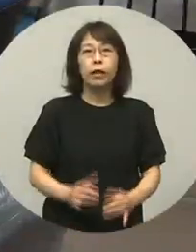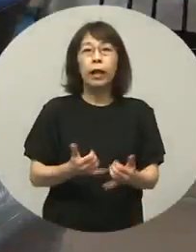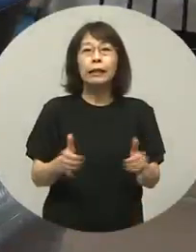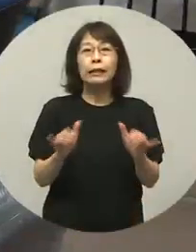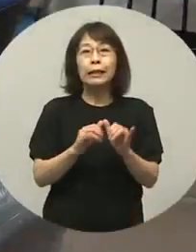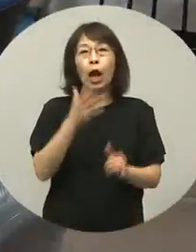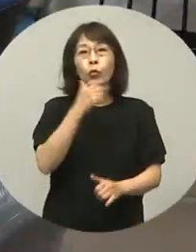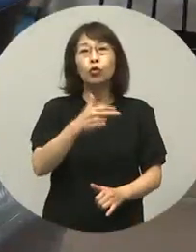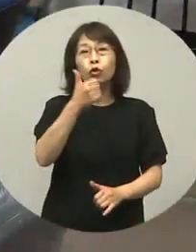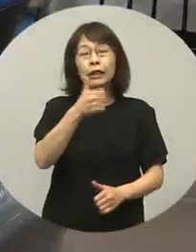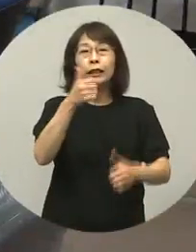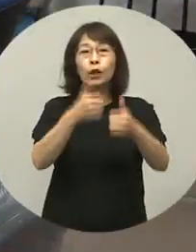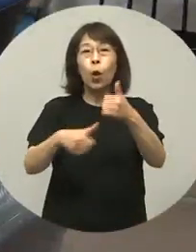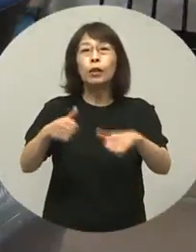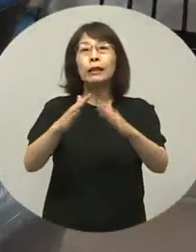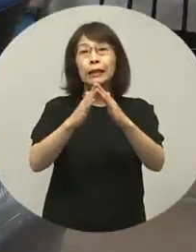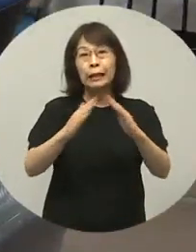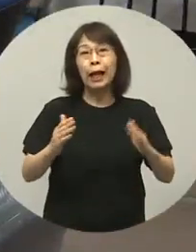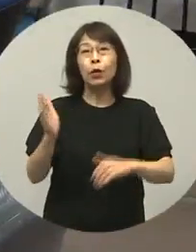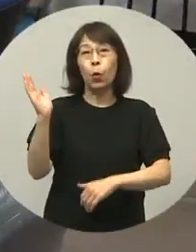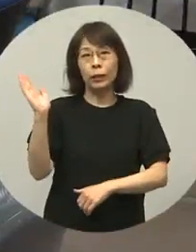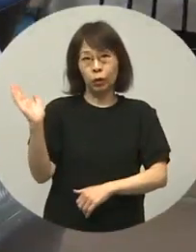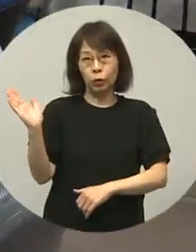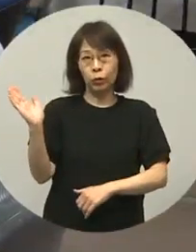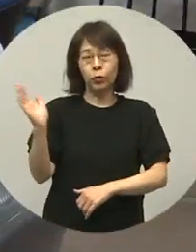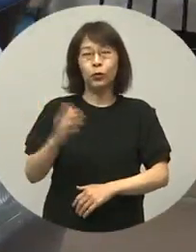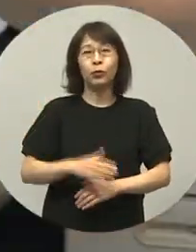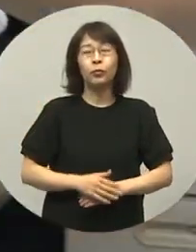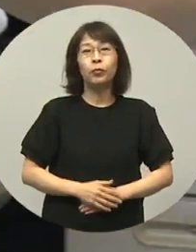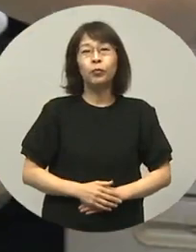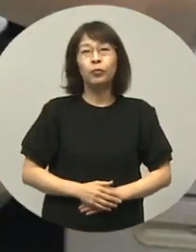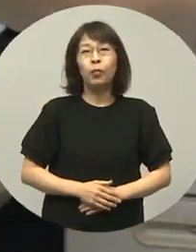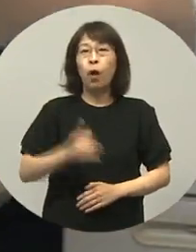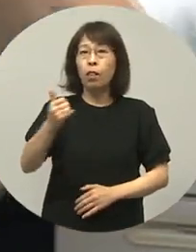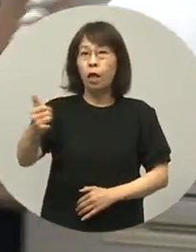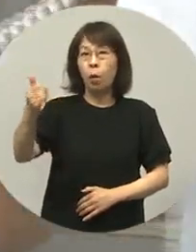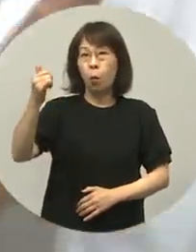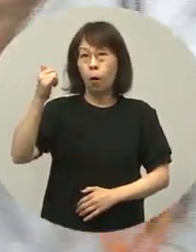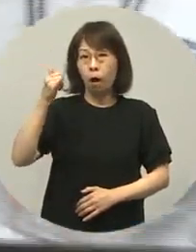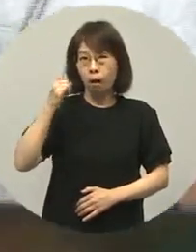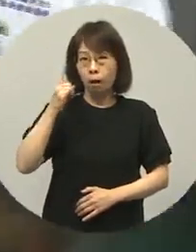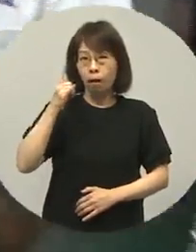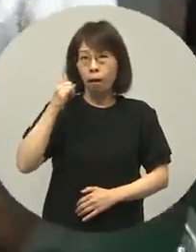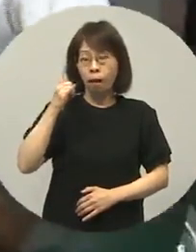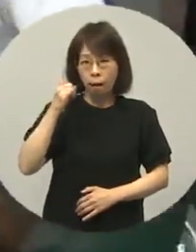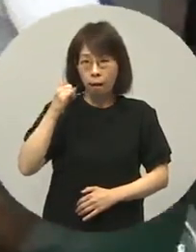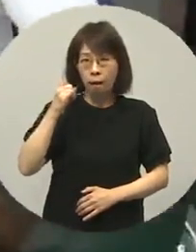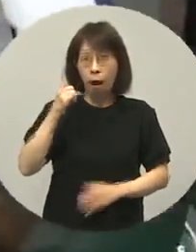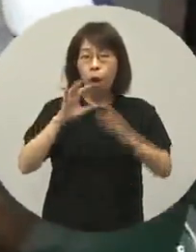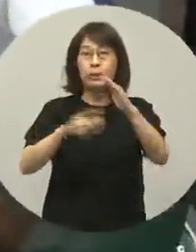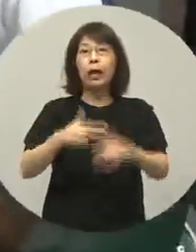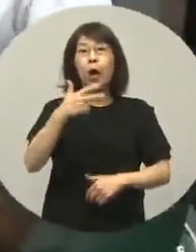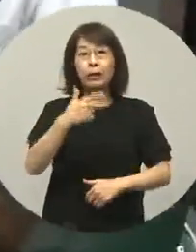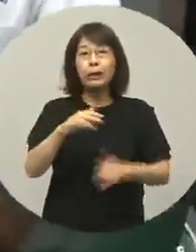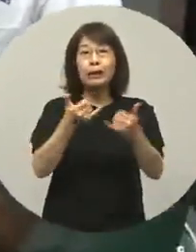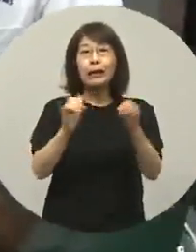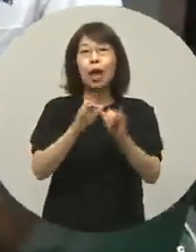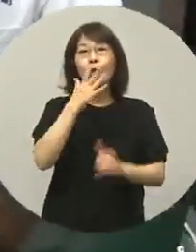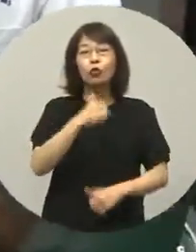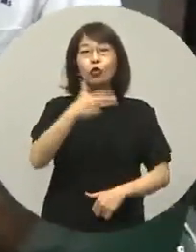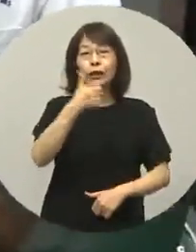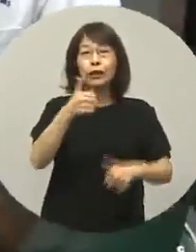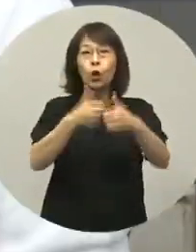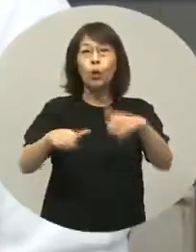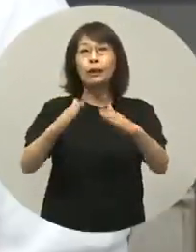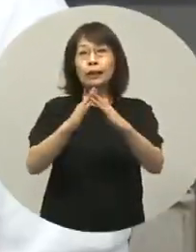ちらは社会福祉協議会のオフィス。そこに一本の電話が。 あ、もしもし、藤沢社会福祉協議会、北野と申